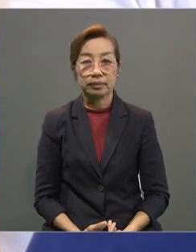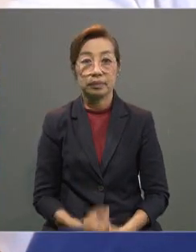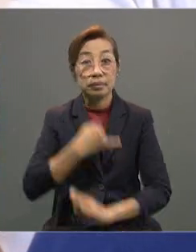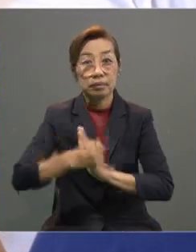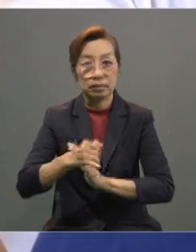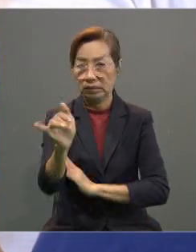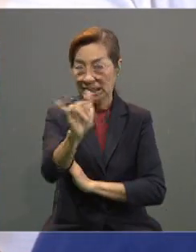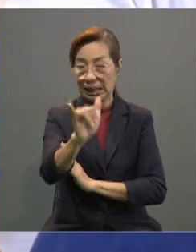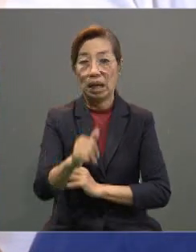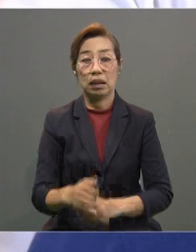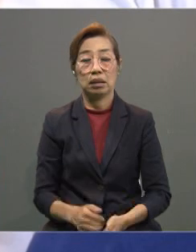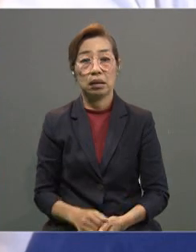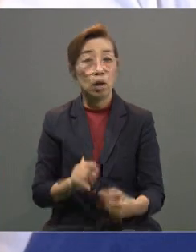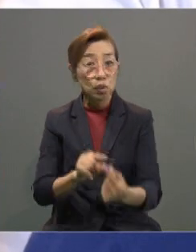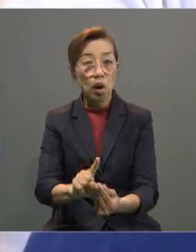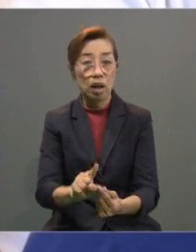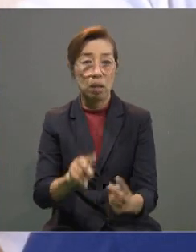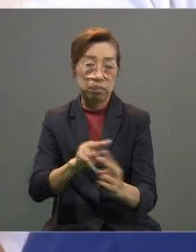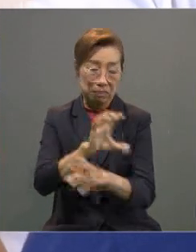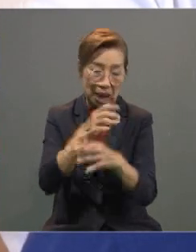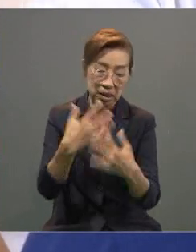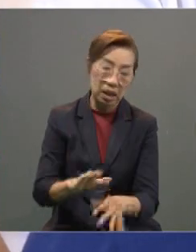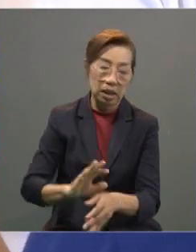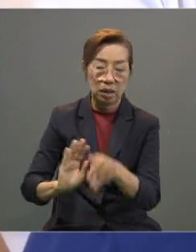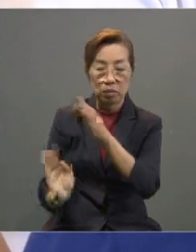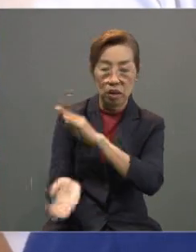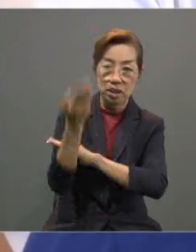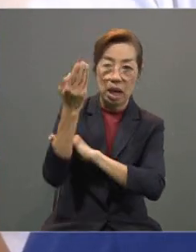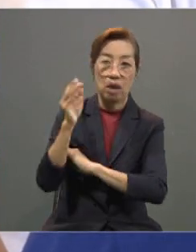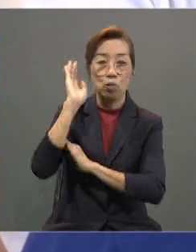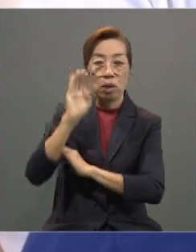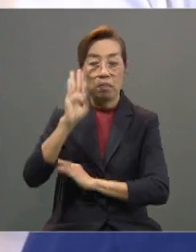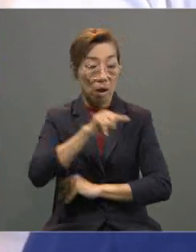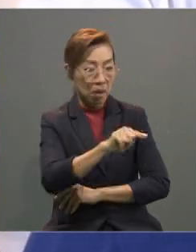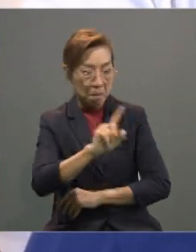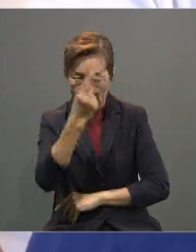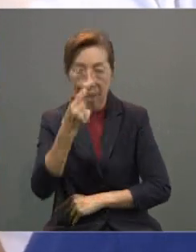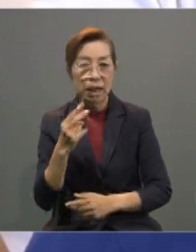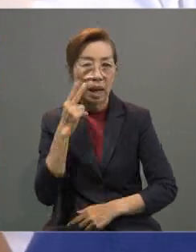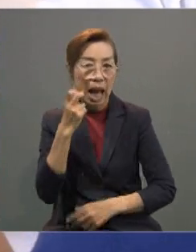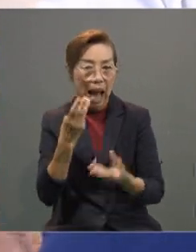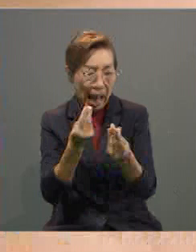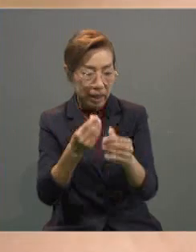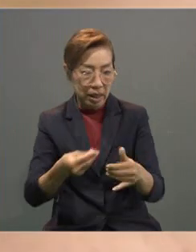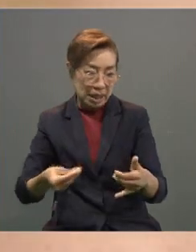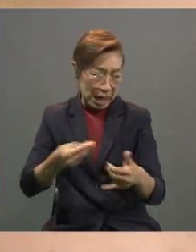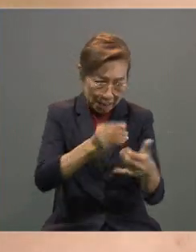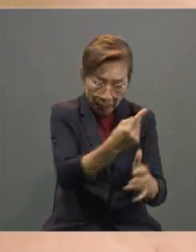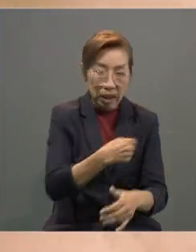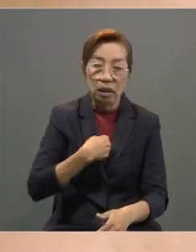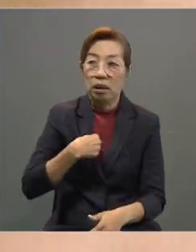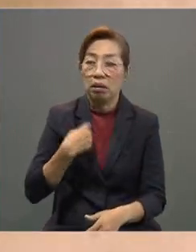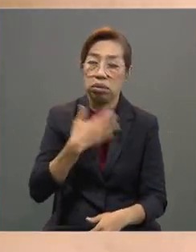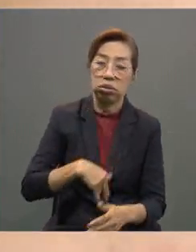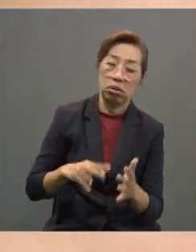บอีกนะที่ให้การบอกว่าวันรุ่งขึ้นเนี่ยเสียบังคับให้ตนเองเสพยาไอซ์ทำให้ร่างกายยิ่งแย่ไปกว่าเดิม